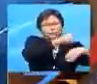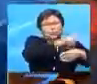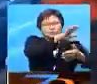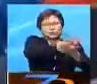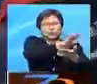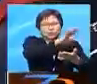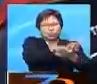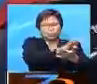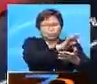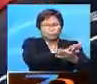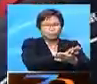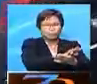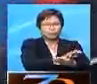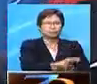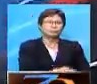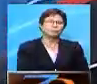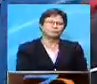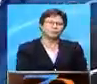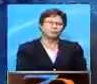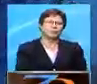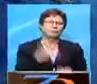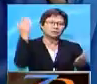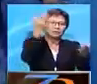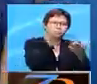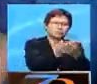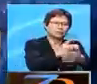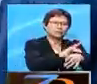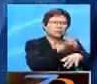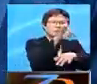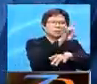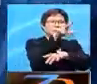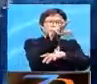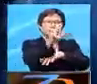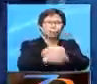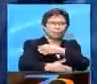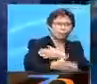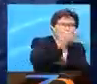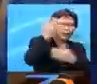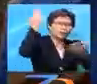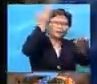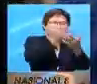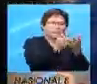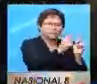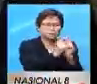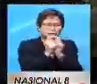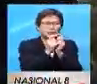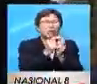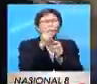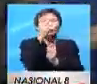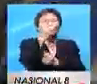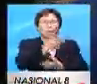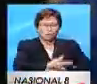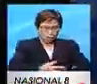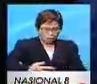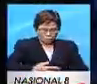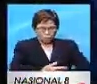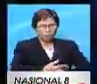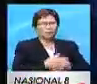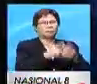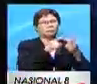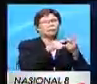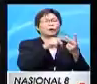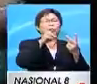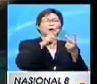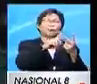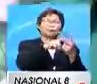kebangsaan raja perempuan muzwin beliau tiba pada pukul 830 pagi ditemani dua anaknya Wan Iskandar dan wan